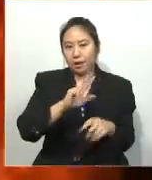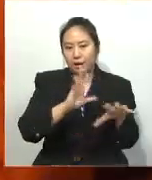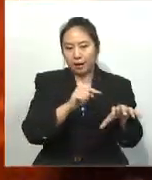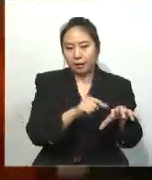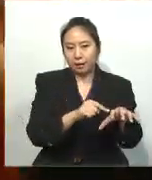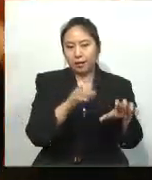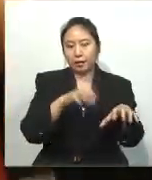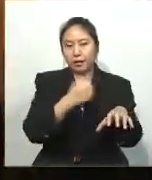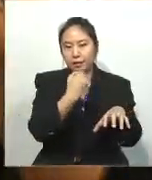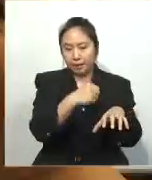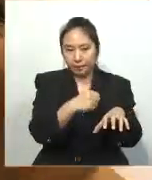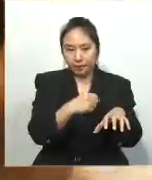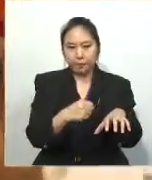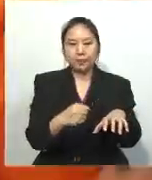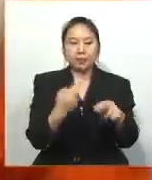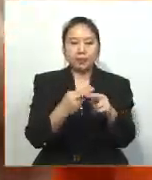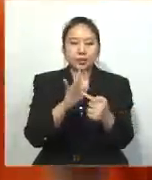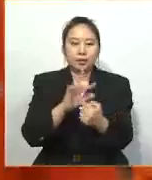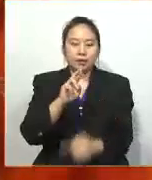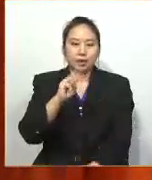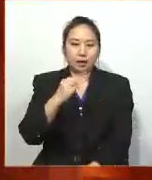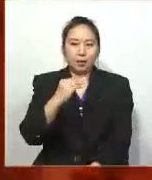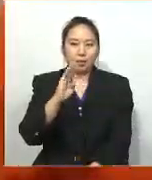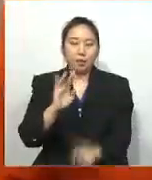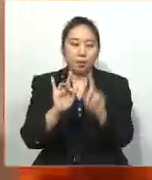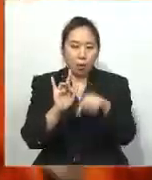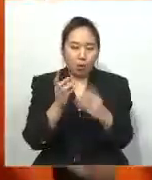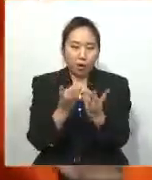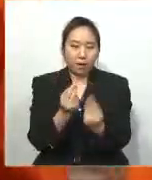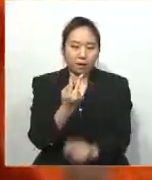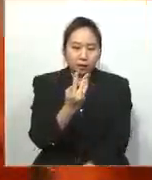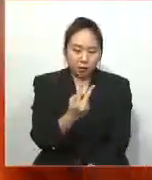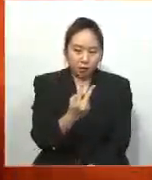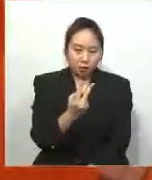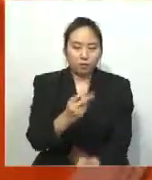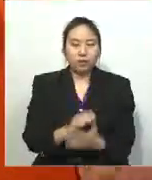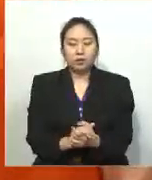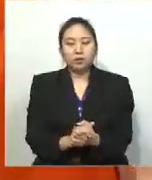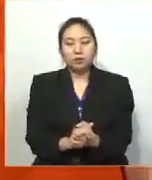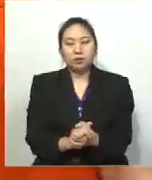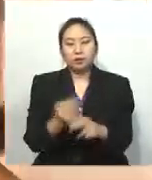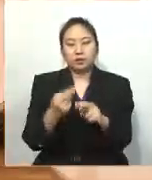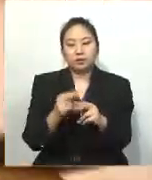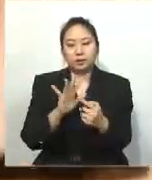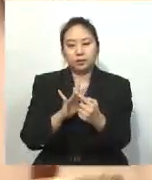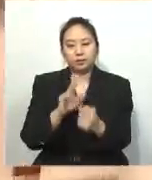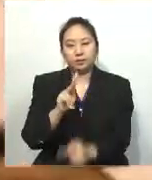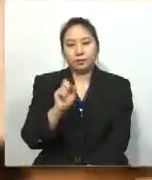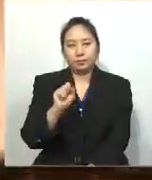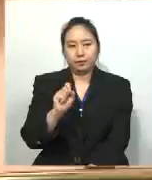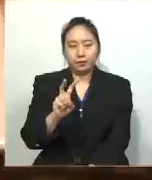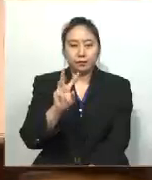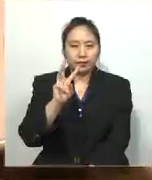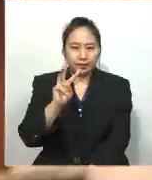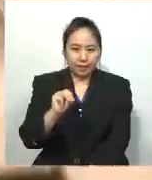รอัฏฐาวงศ์หรือว่าแลมโบ้อีสานค่ะได้เบอร์2ค่ะแล้วก็นายเกษมสุภานนท์นะ